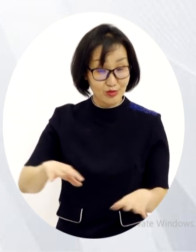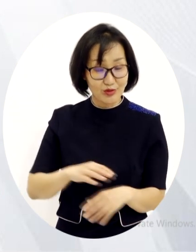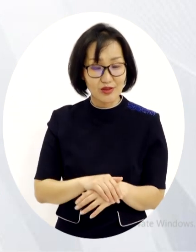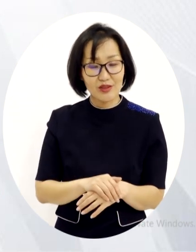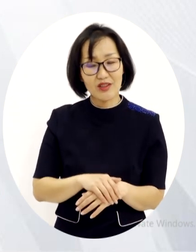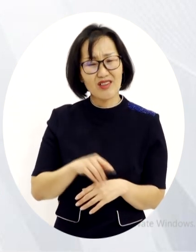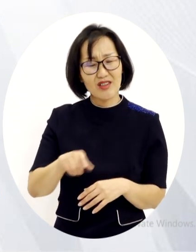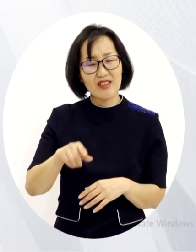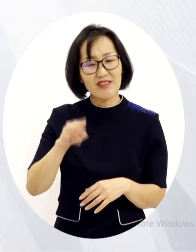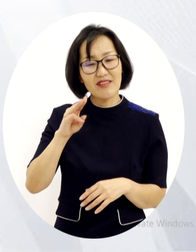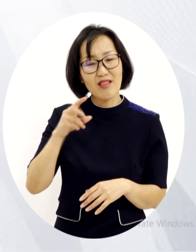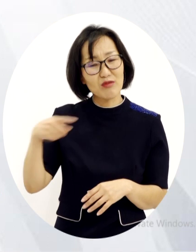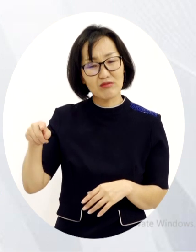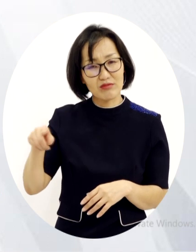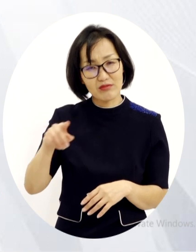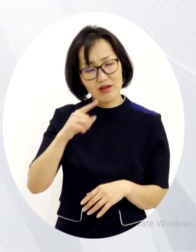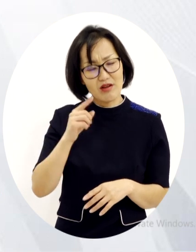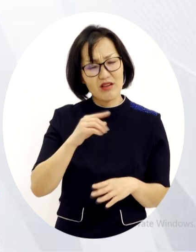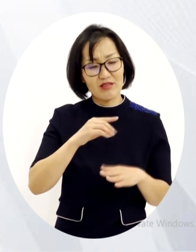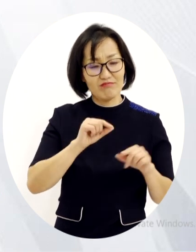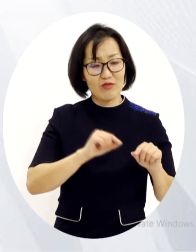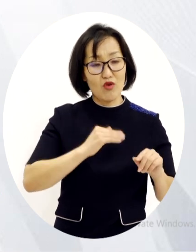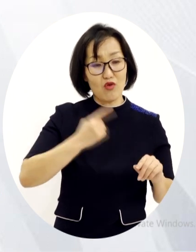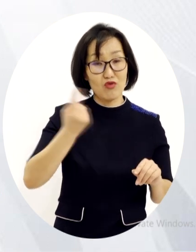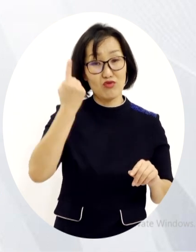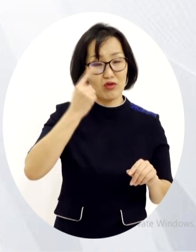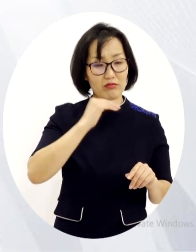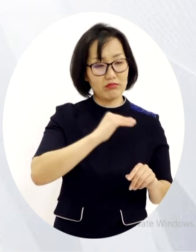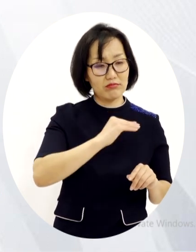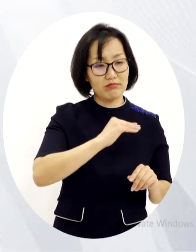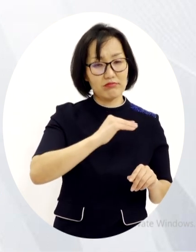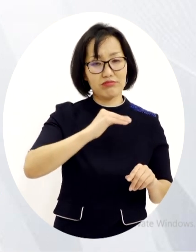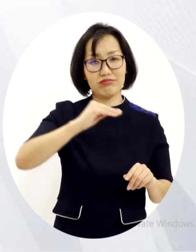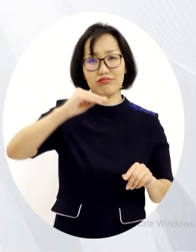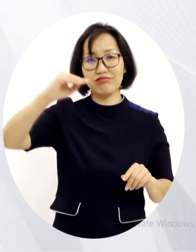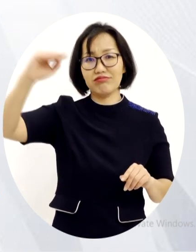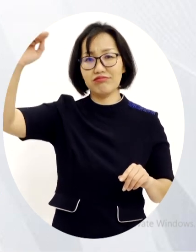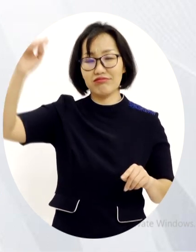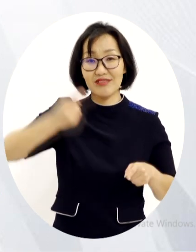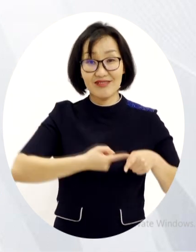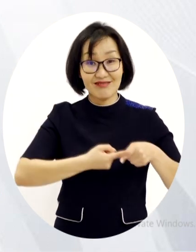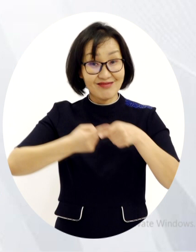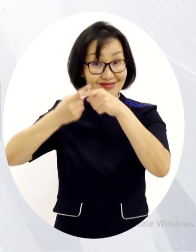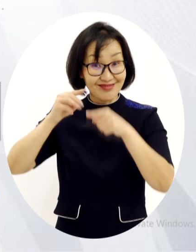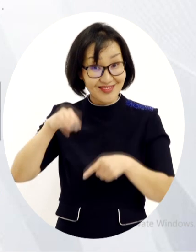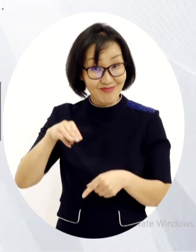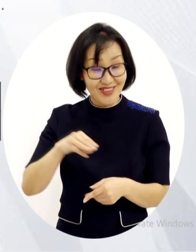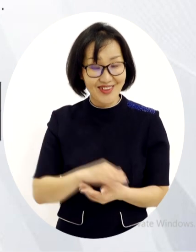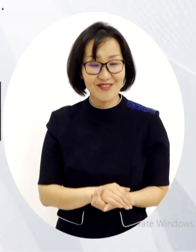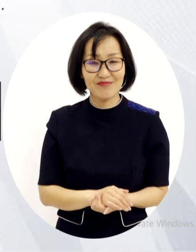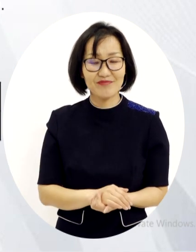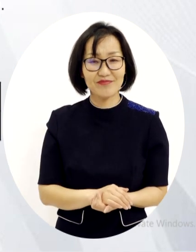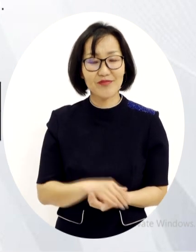Тэлмэнгийн өсөлт тасралтгүй яасан байна? Үргэлжилсэн байна. Бид нар хялбар графикийг байгууллаа.